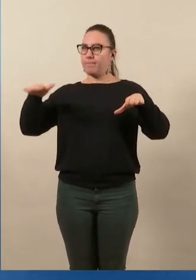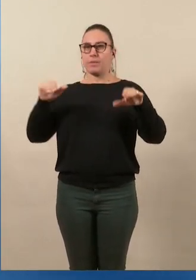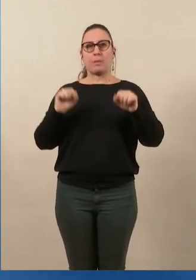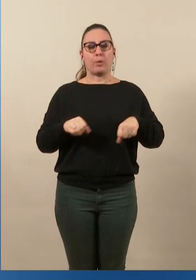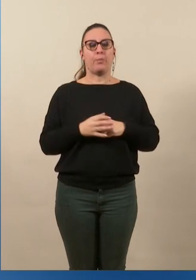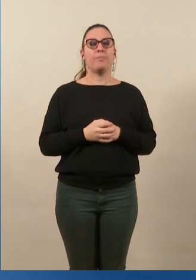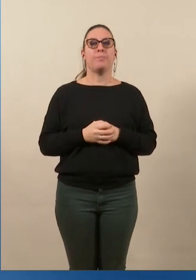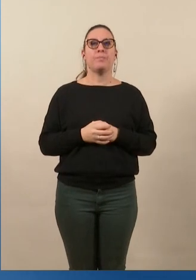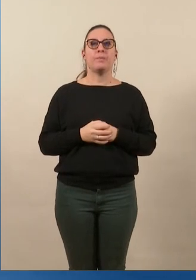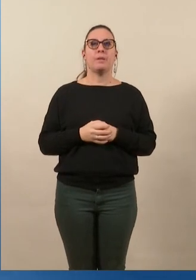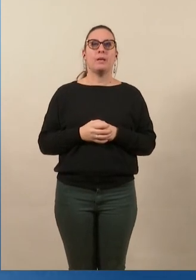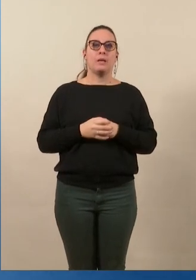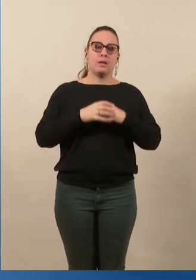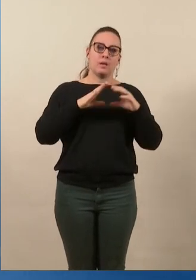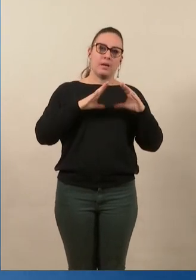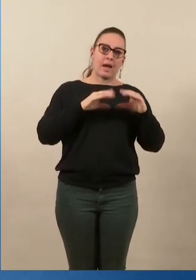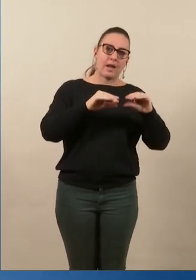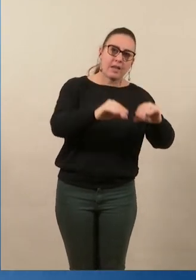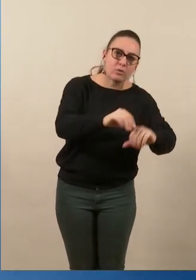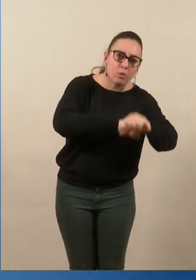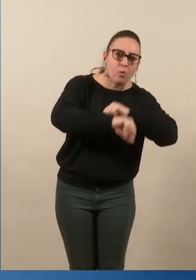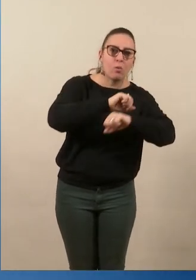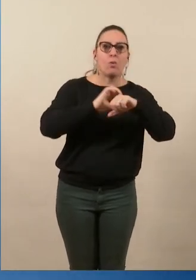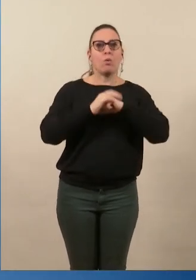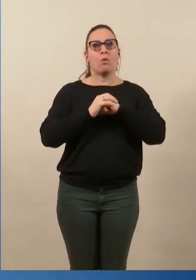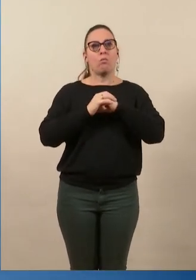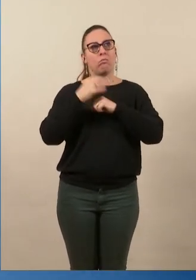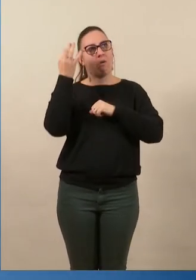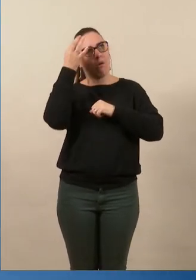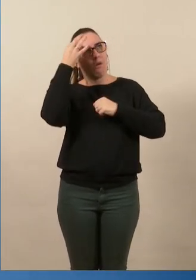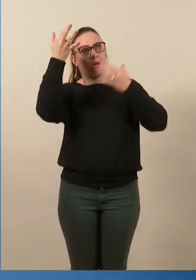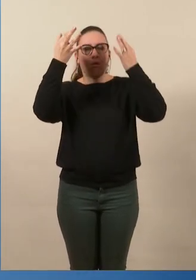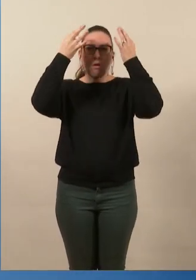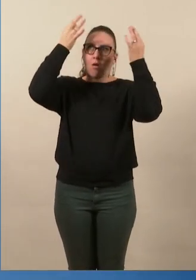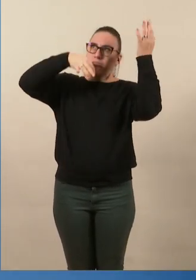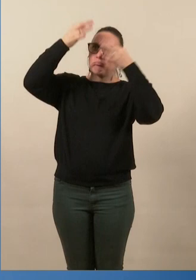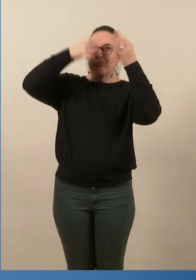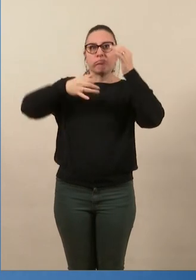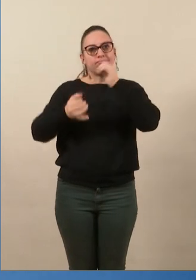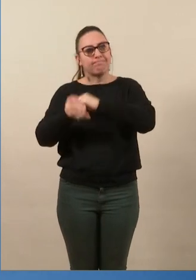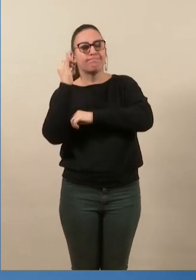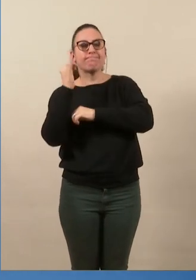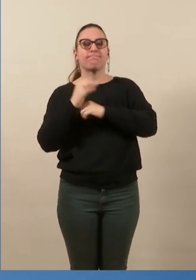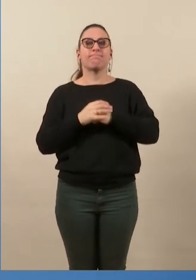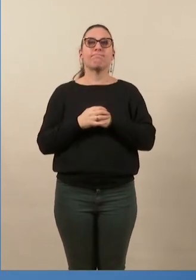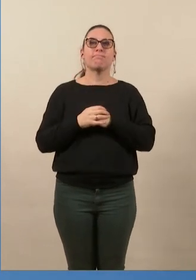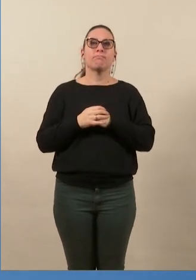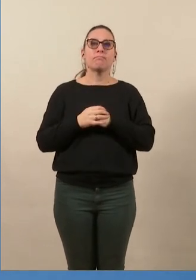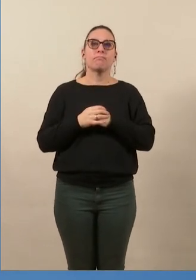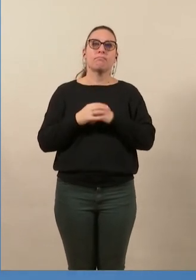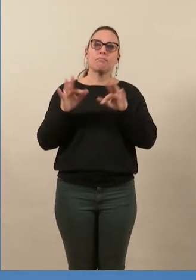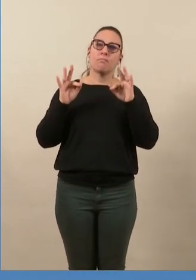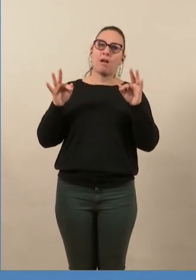terme de de réalisation en terme d'innovation en terme